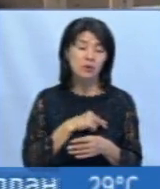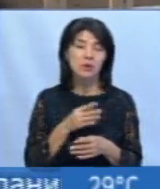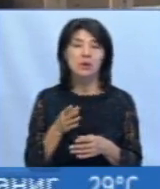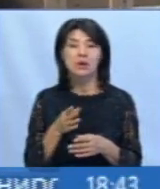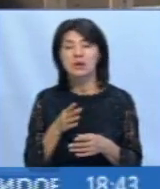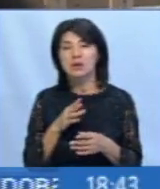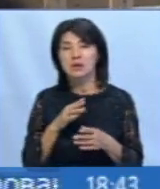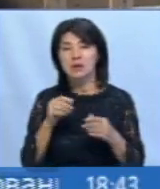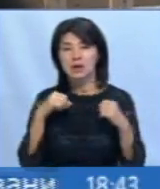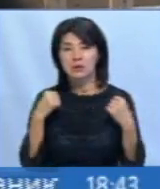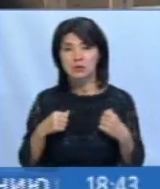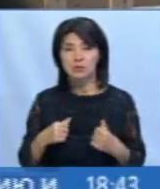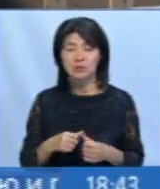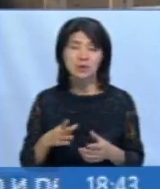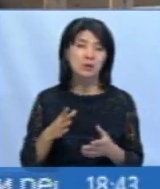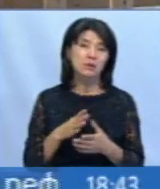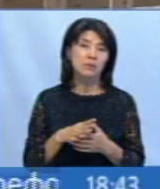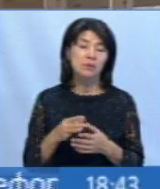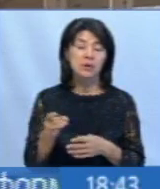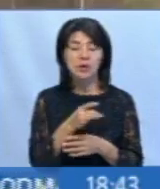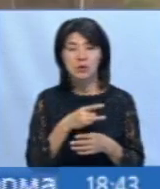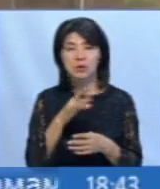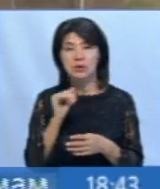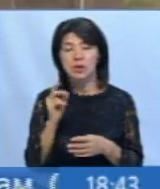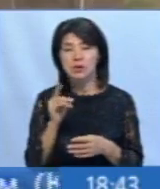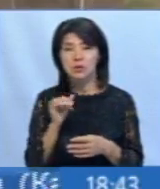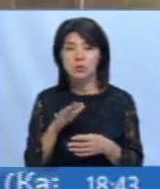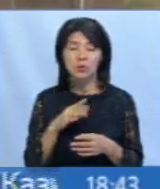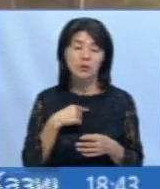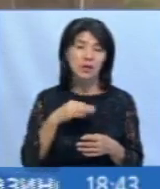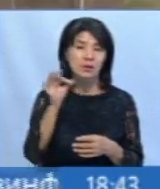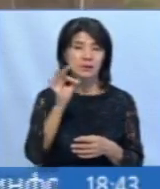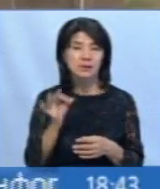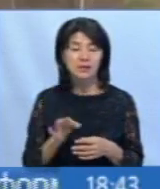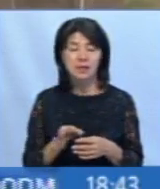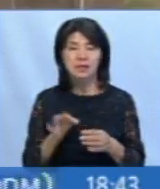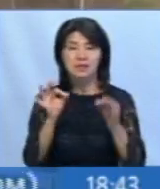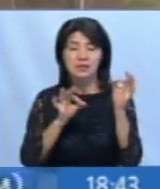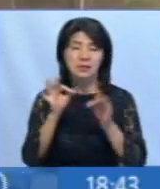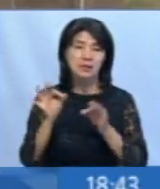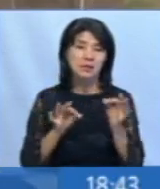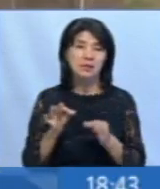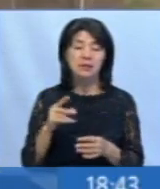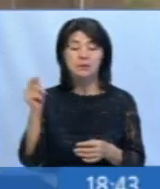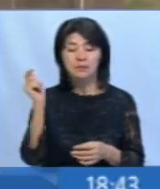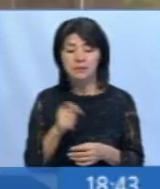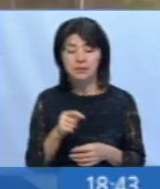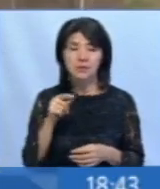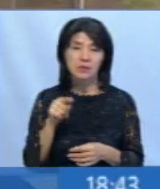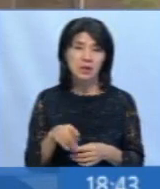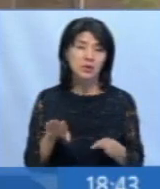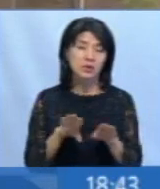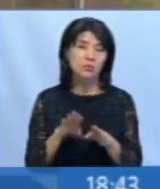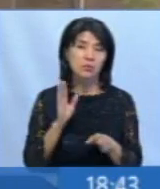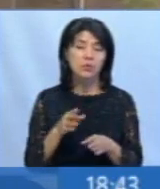культуры имени Малыкбая района Аксу Алматинской области. По профессии я дизайнер. Уже по приезду сюда буду также работать в своей сфере. Конечно